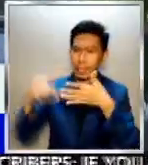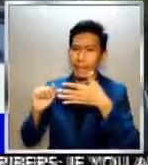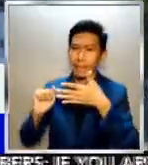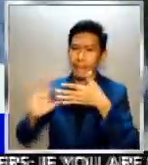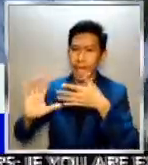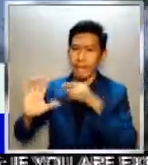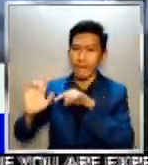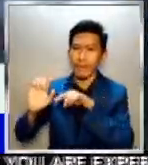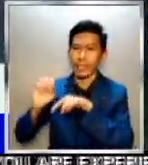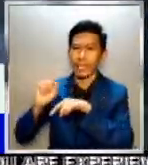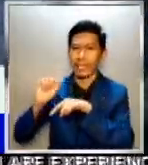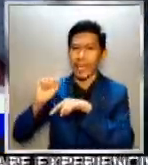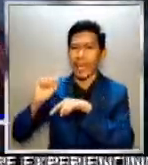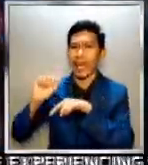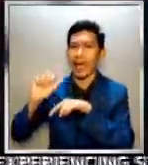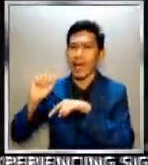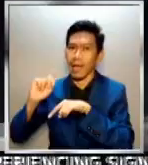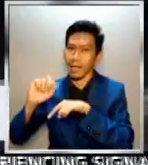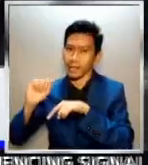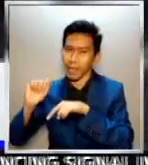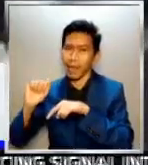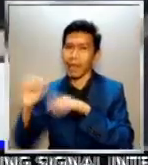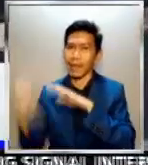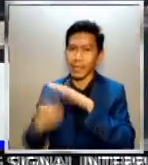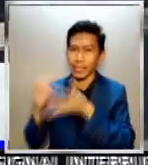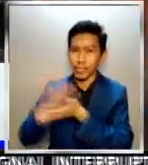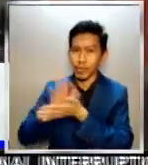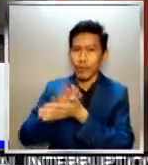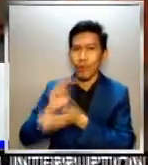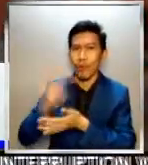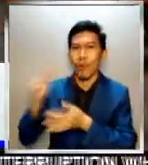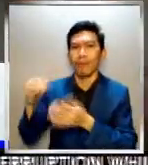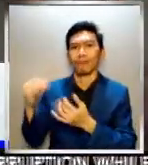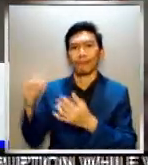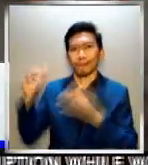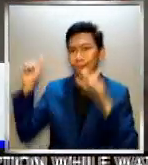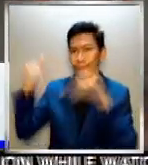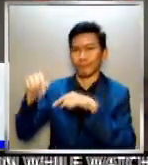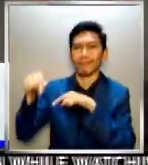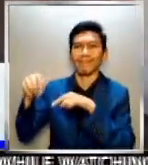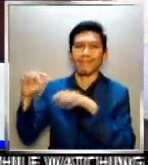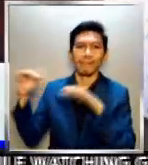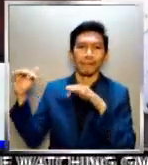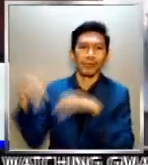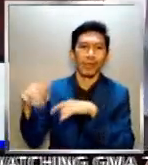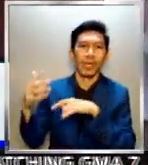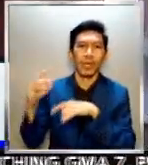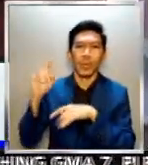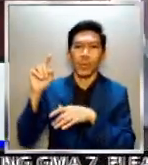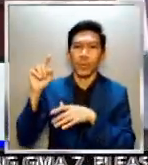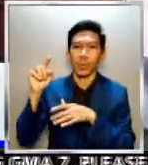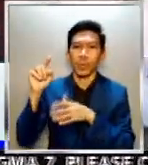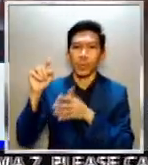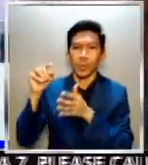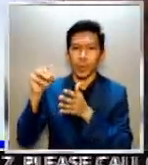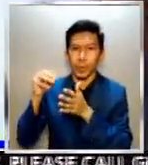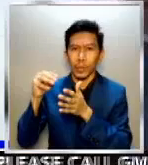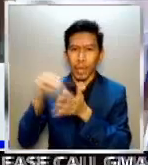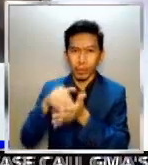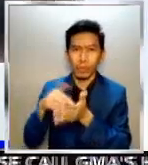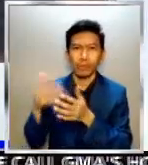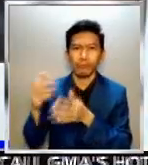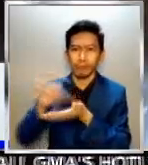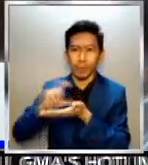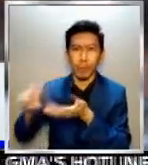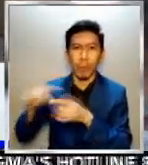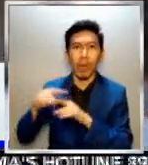sa Santa Ana Elementary School sa Maynila ngayong araw. 1,000 doses ang unang inilaan, pero nang magdagdag ng 120